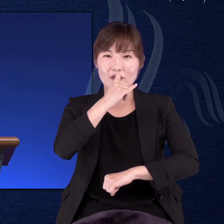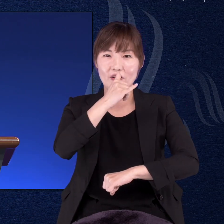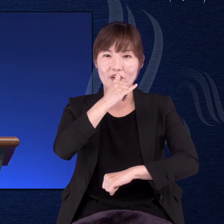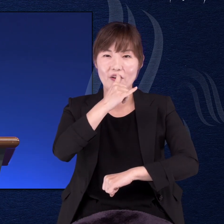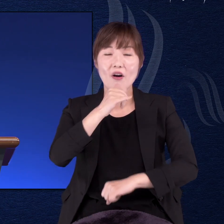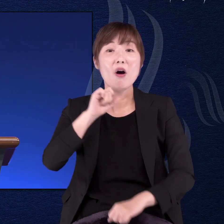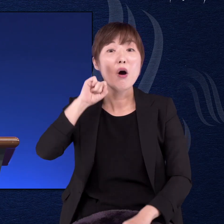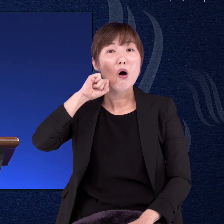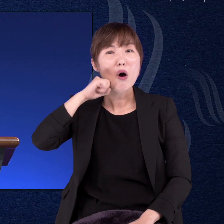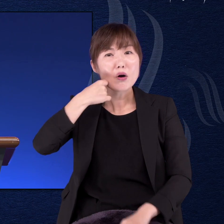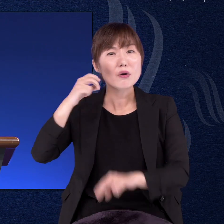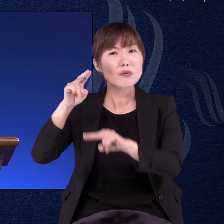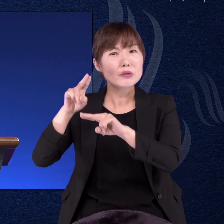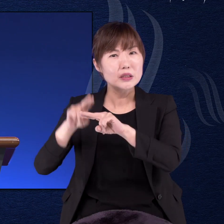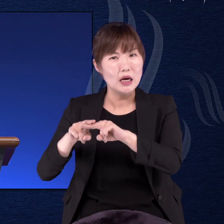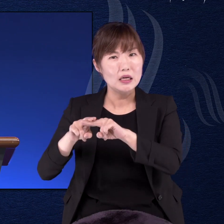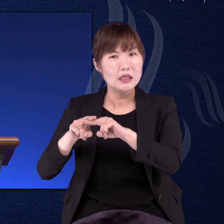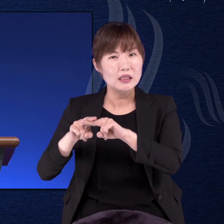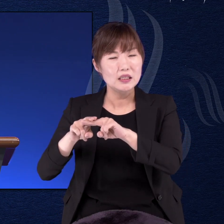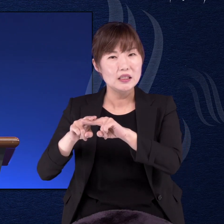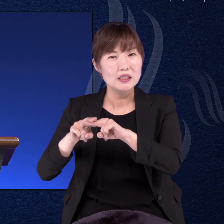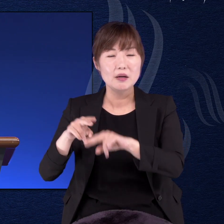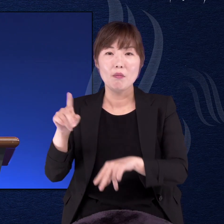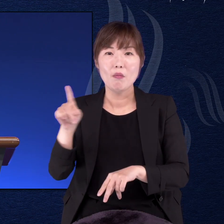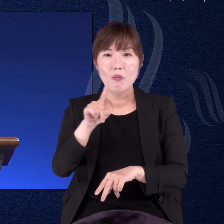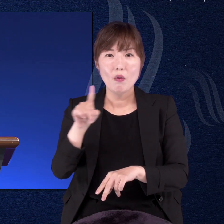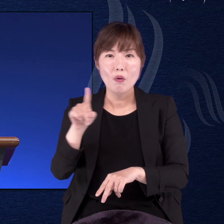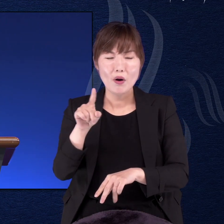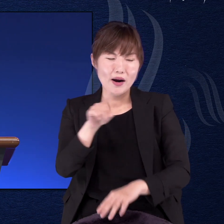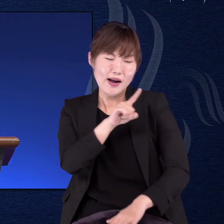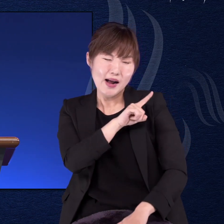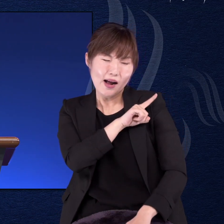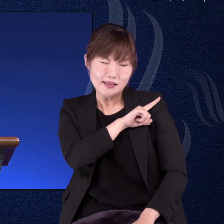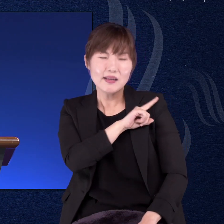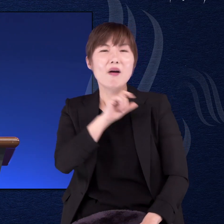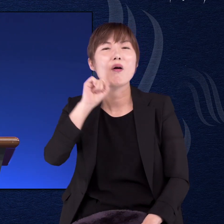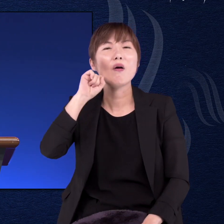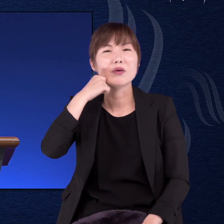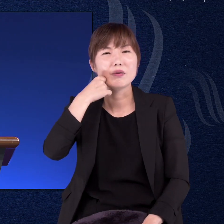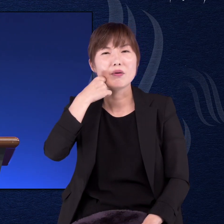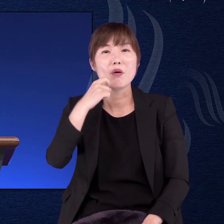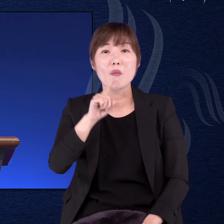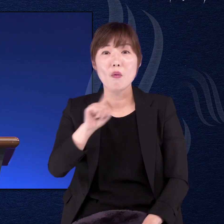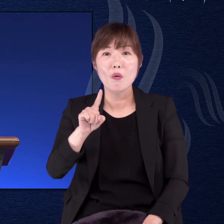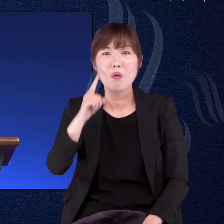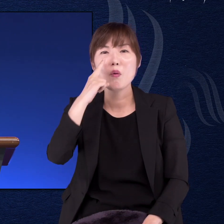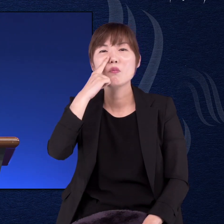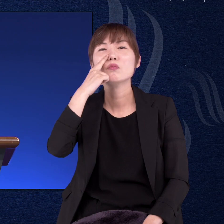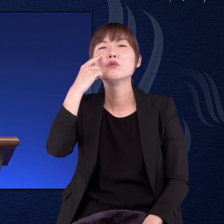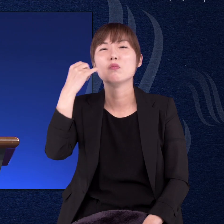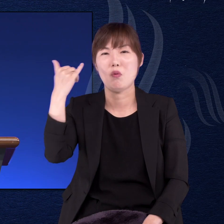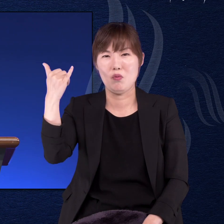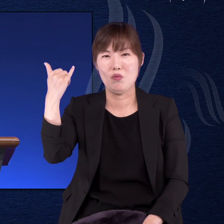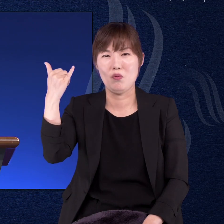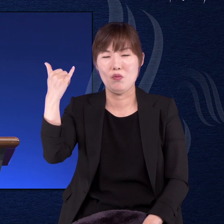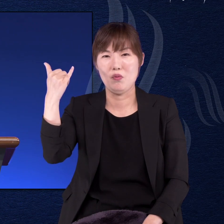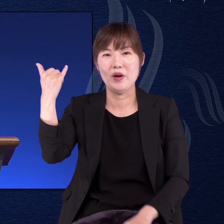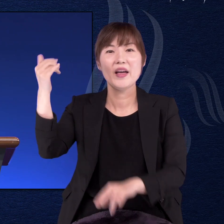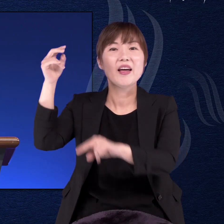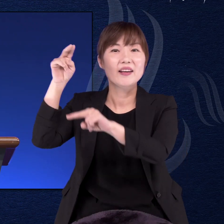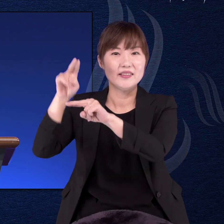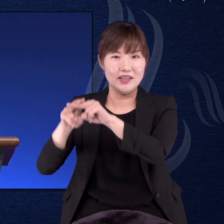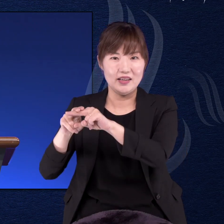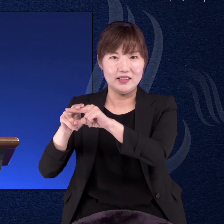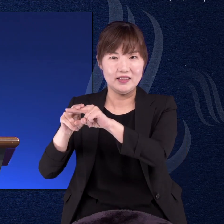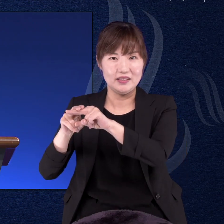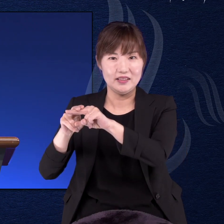자리는 부모의 자리입니다. 한 명의 아이를 키워낸다는 거,